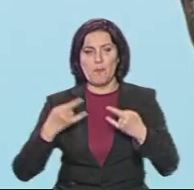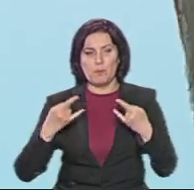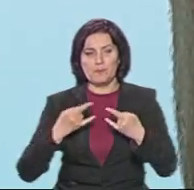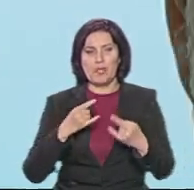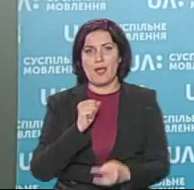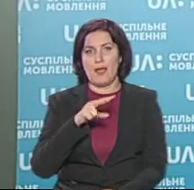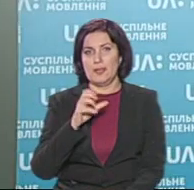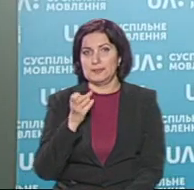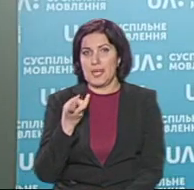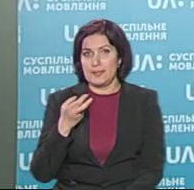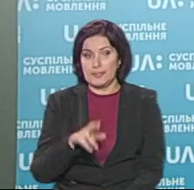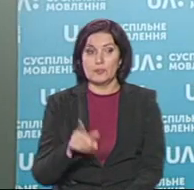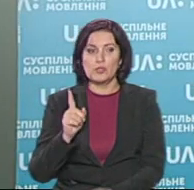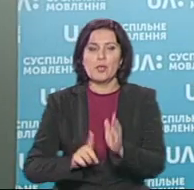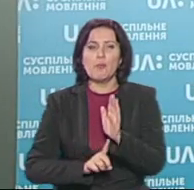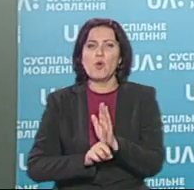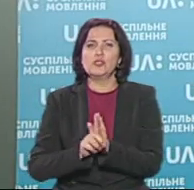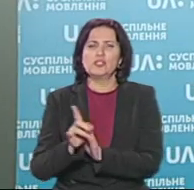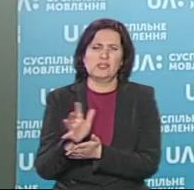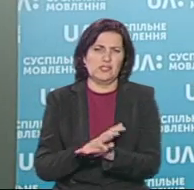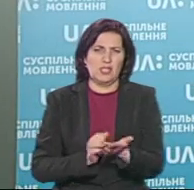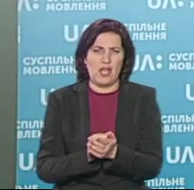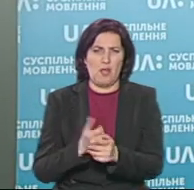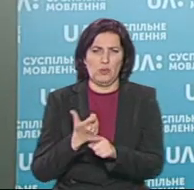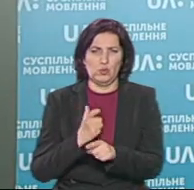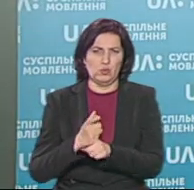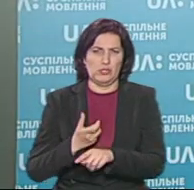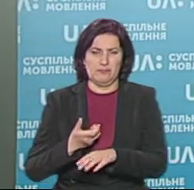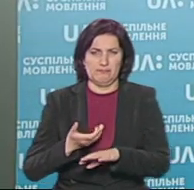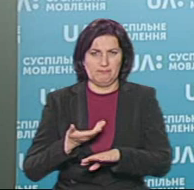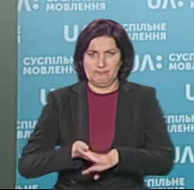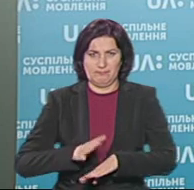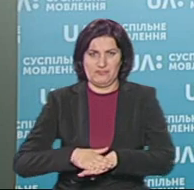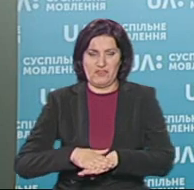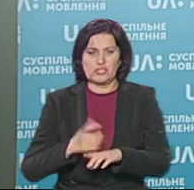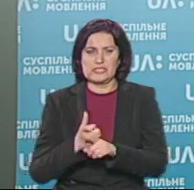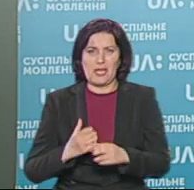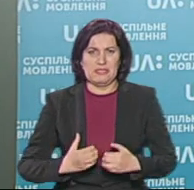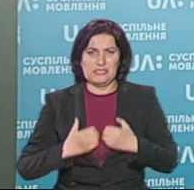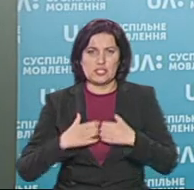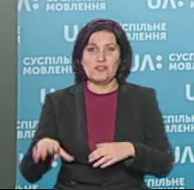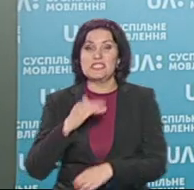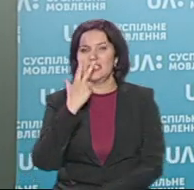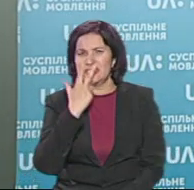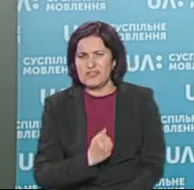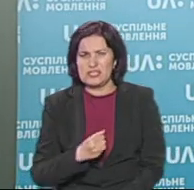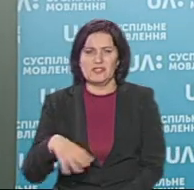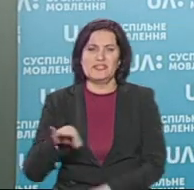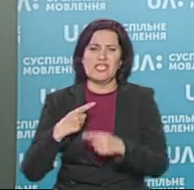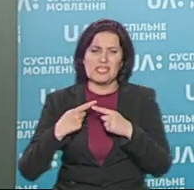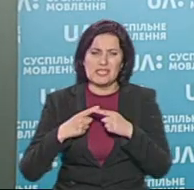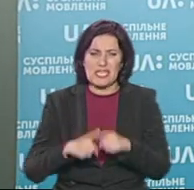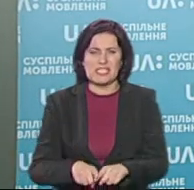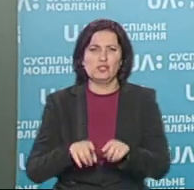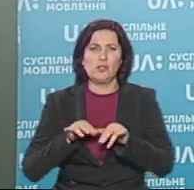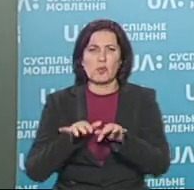Азура Баласанія. Тоді почалися злам такий дуже корінний і дуже важкий, самий страшний. Бо всі звички, всі